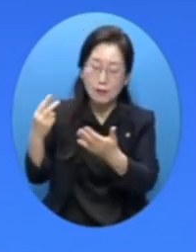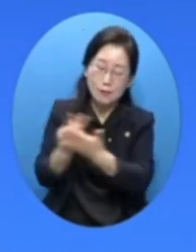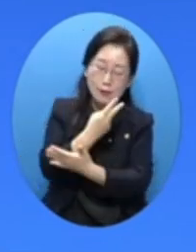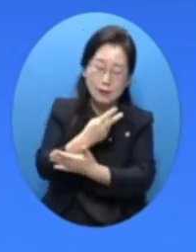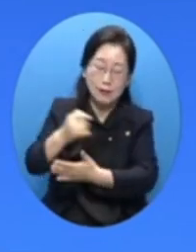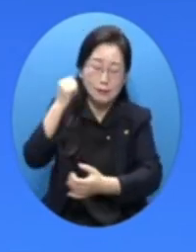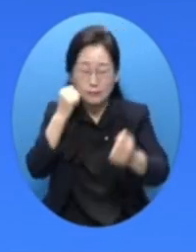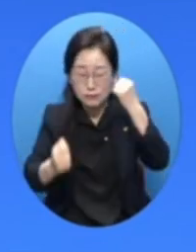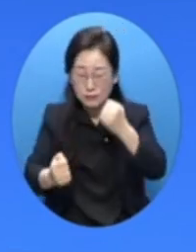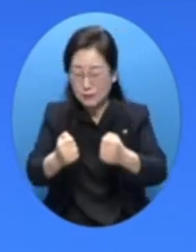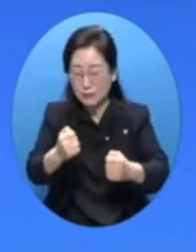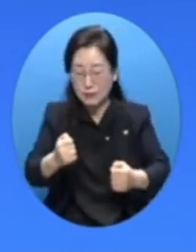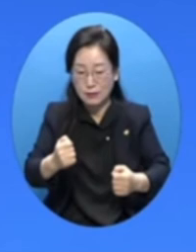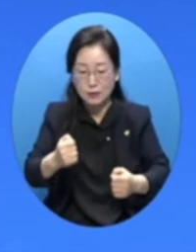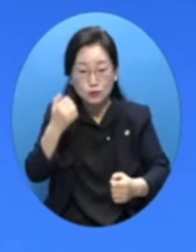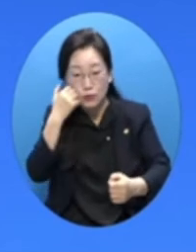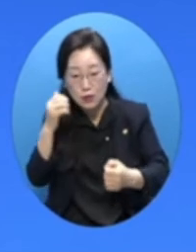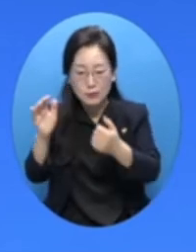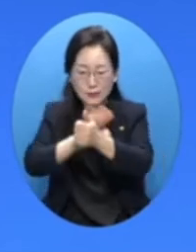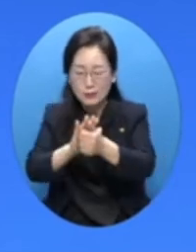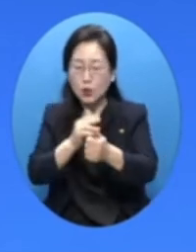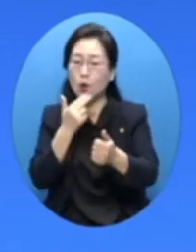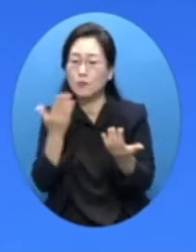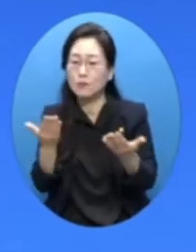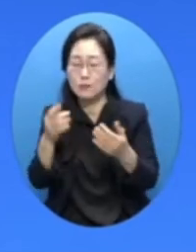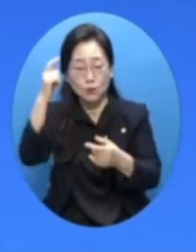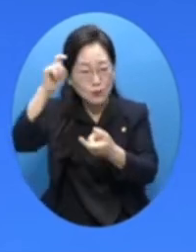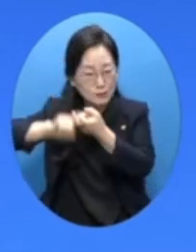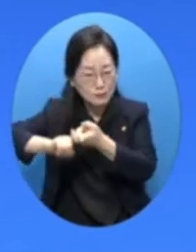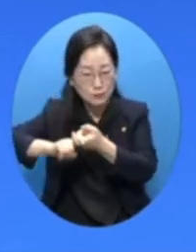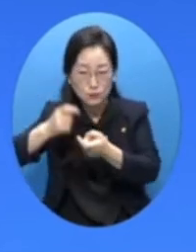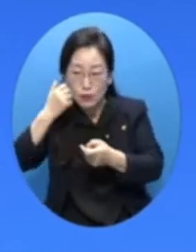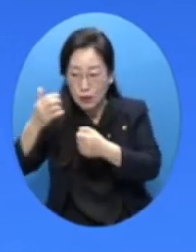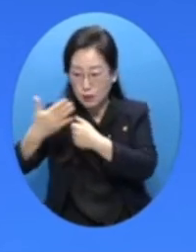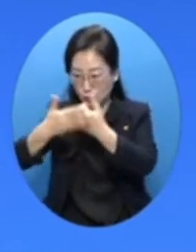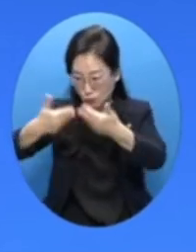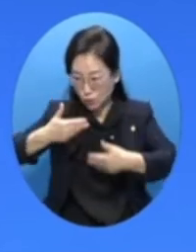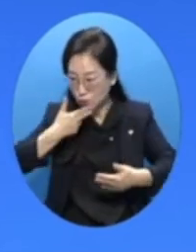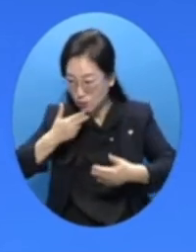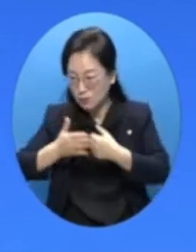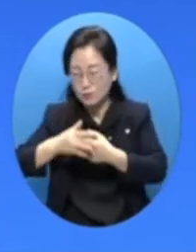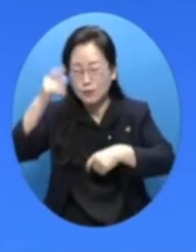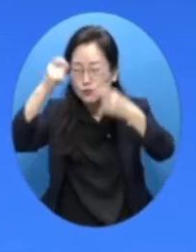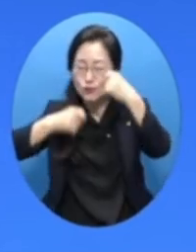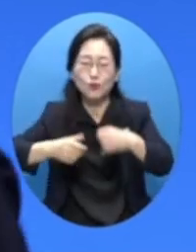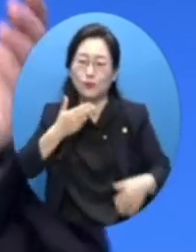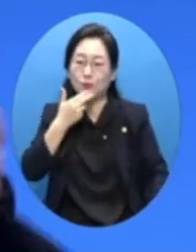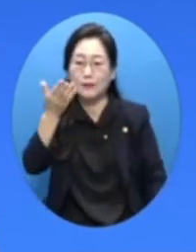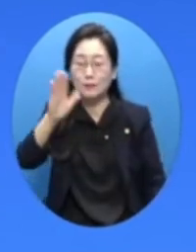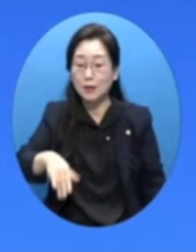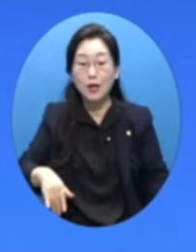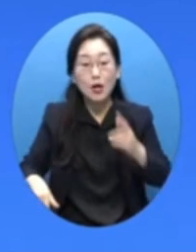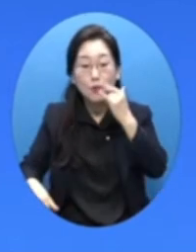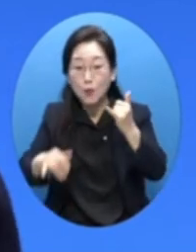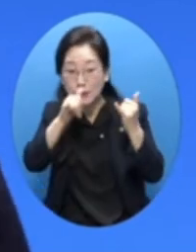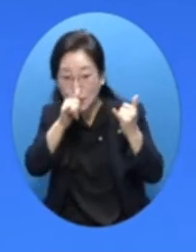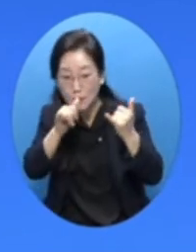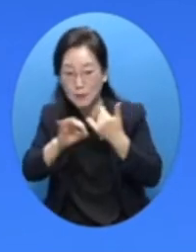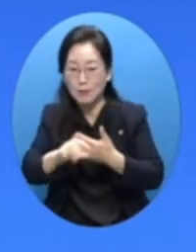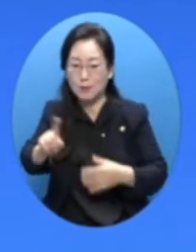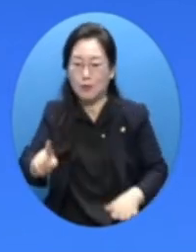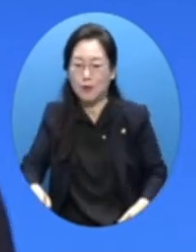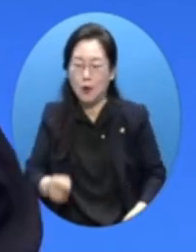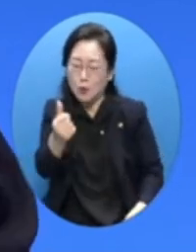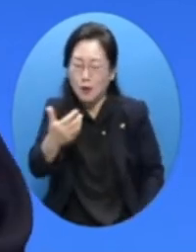다쳐도 누가 돌봐줄 사람이 없으니까 관심 가져줄 사람이 없으니까 울질 않는 것입니다. 그러나 부모가 있는 아이는 조금만 아파도